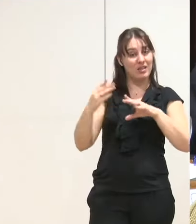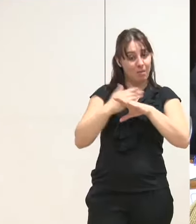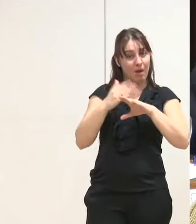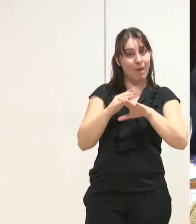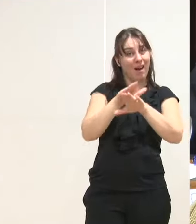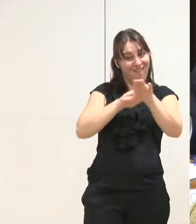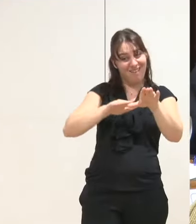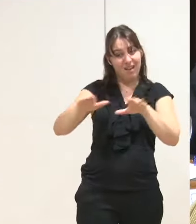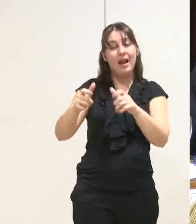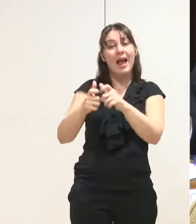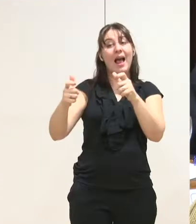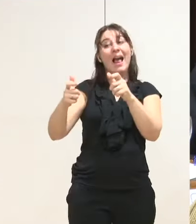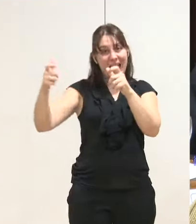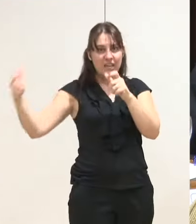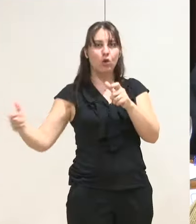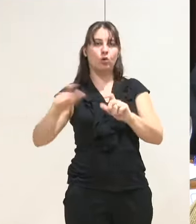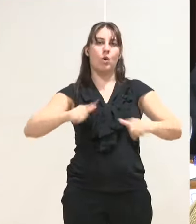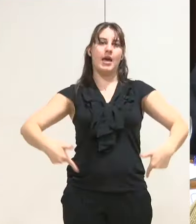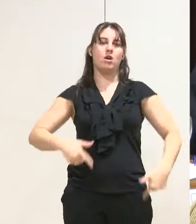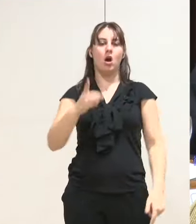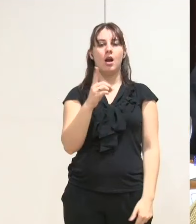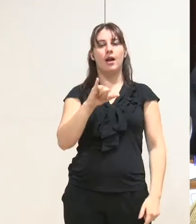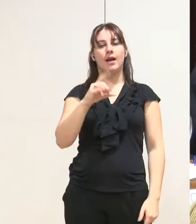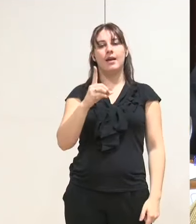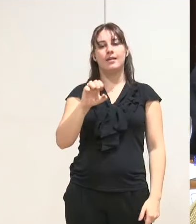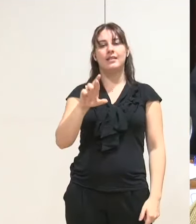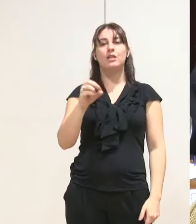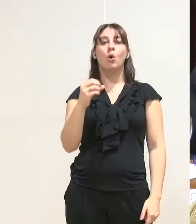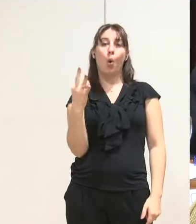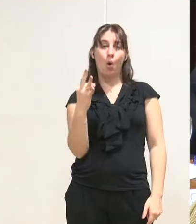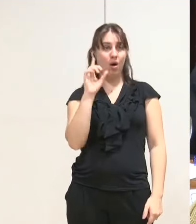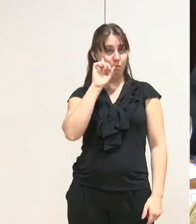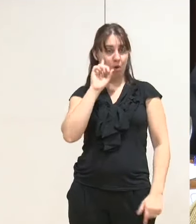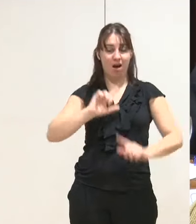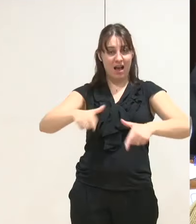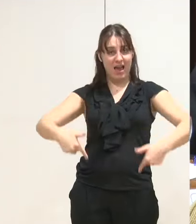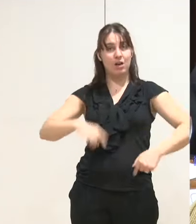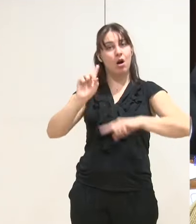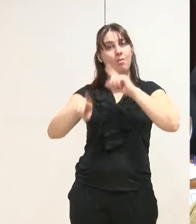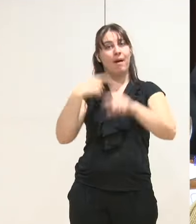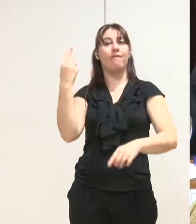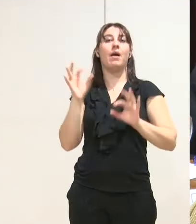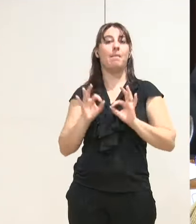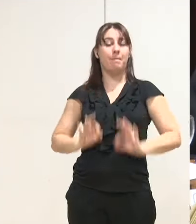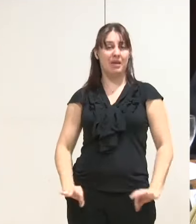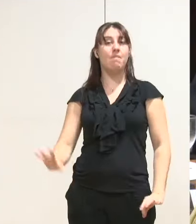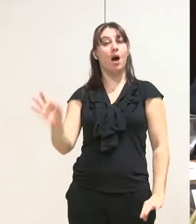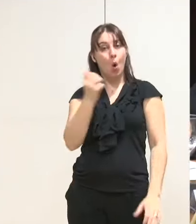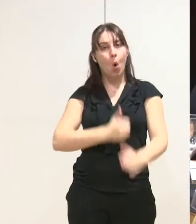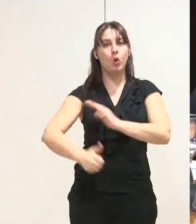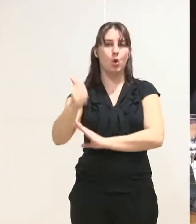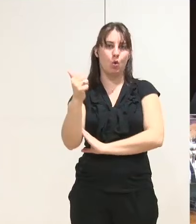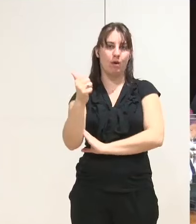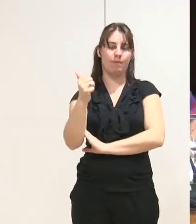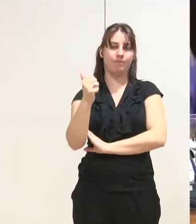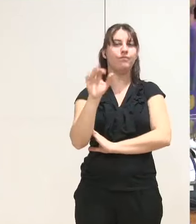d'Hydro qui deviendra et ça répond à votre deuxième question une école primaire autonome en effet